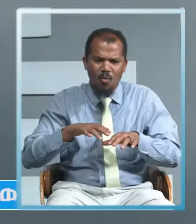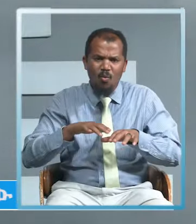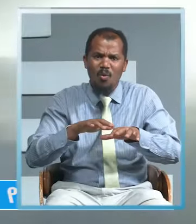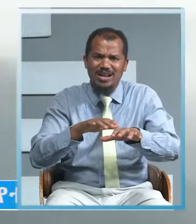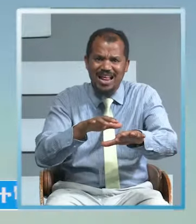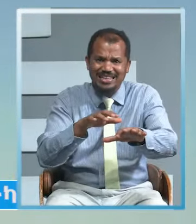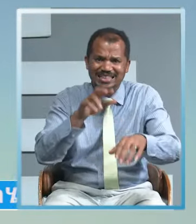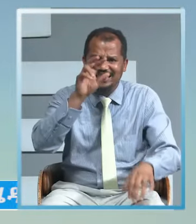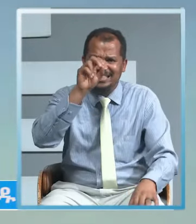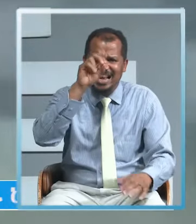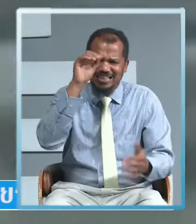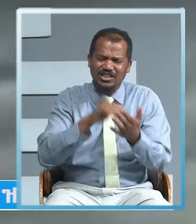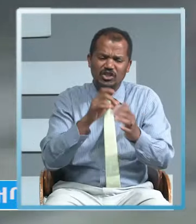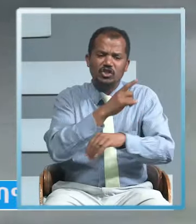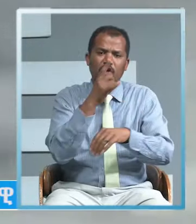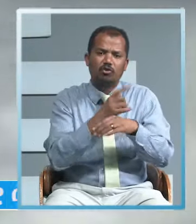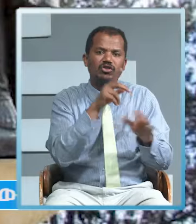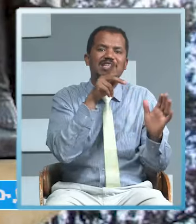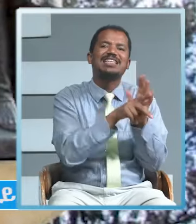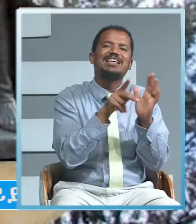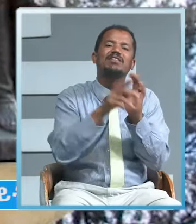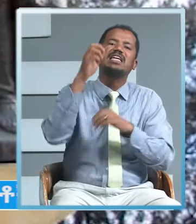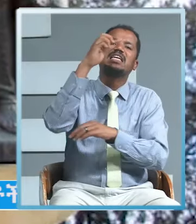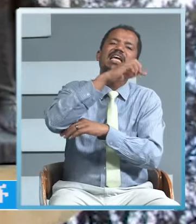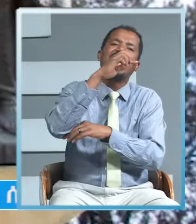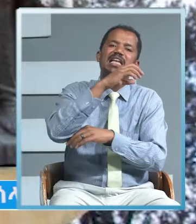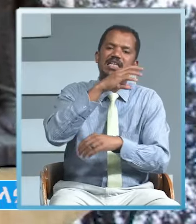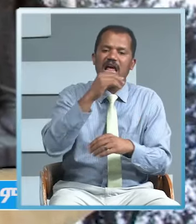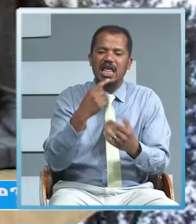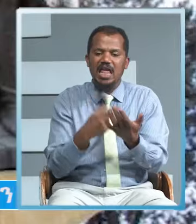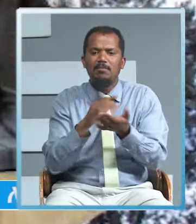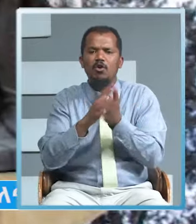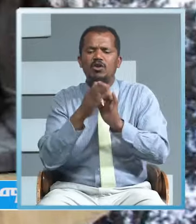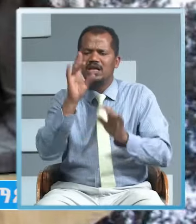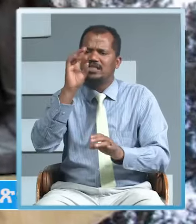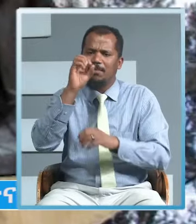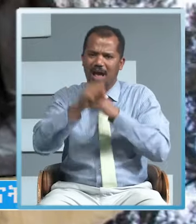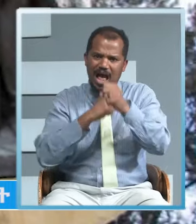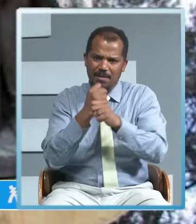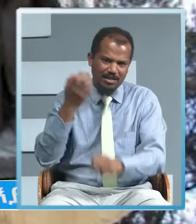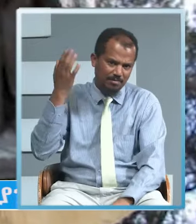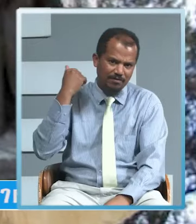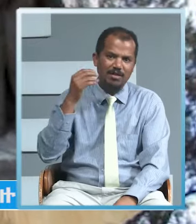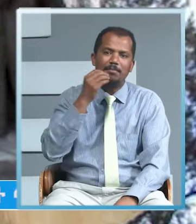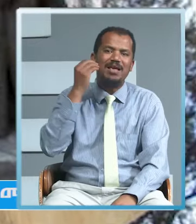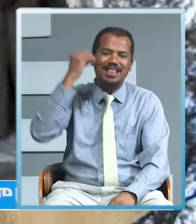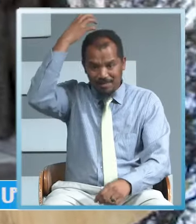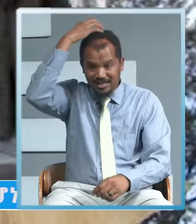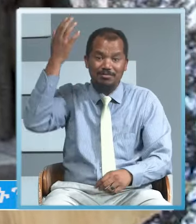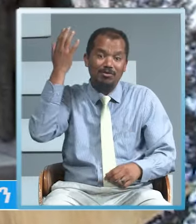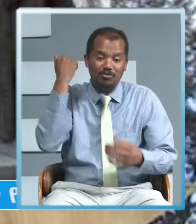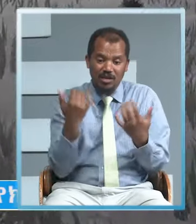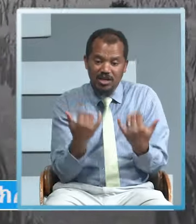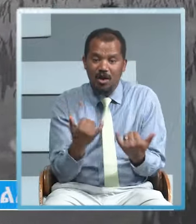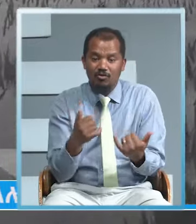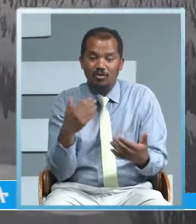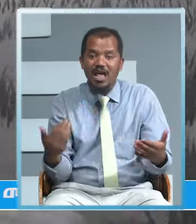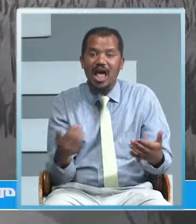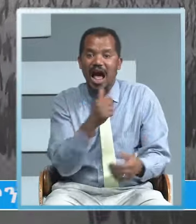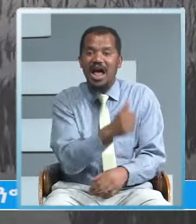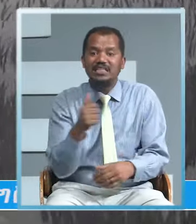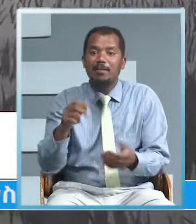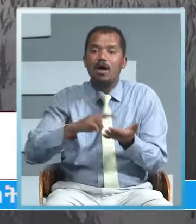ወራሪ 30,000 ዜጎችን የተፈጨፈበት ቀንና ይህም የሆነው ከ70 ዓመት በፊት ቤተ መንግስት በነበረው የአሁኑ የአዲስ